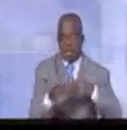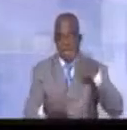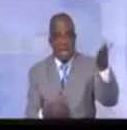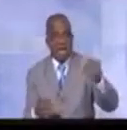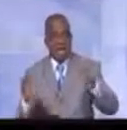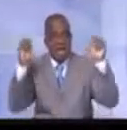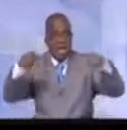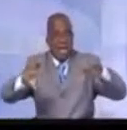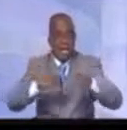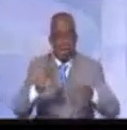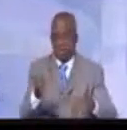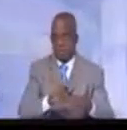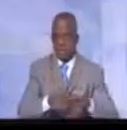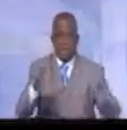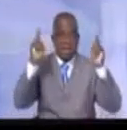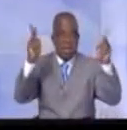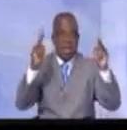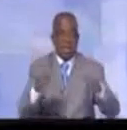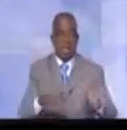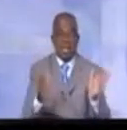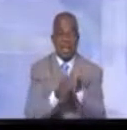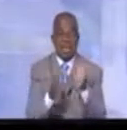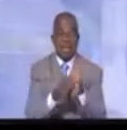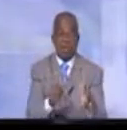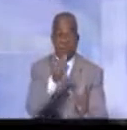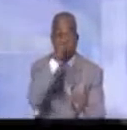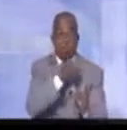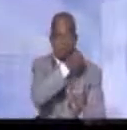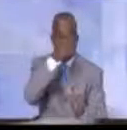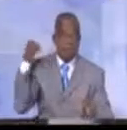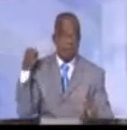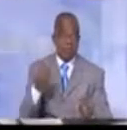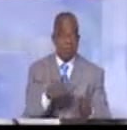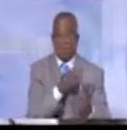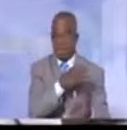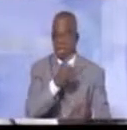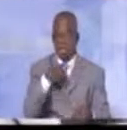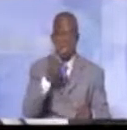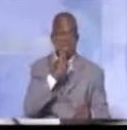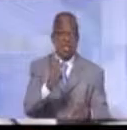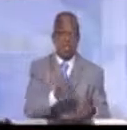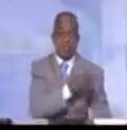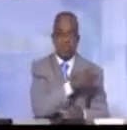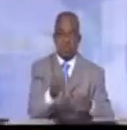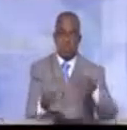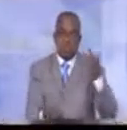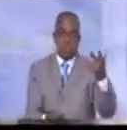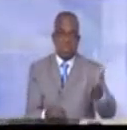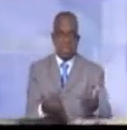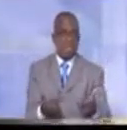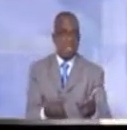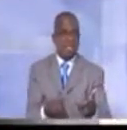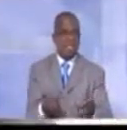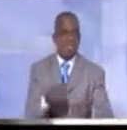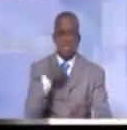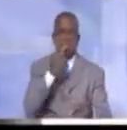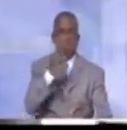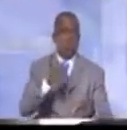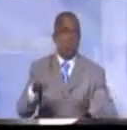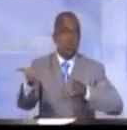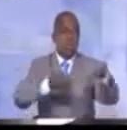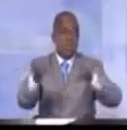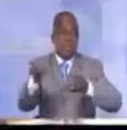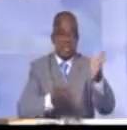des établissements du privé sous sa tutelle au groupe celle ci a le ministre juil deux voies une grande école modèle